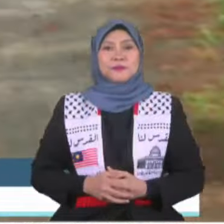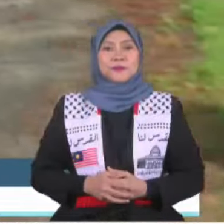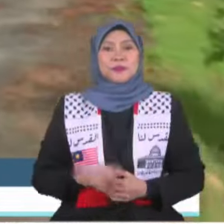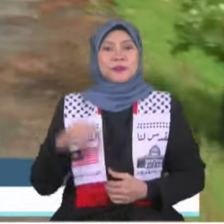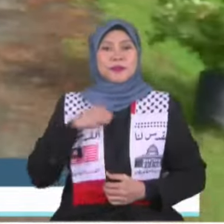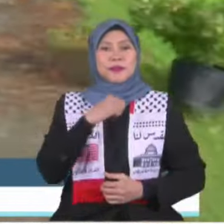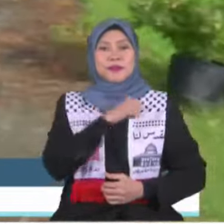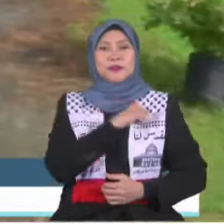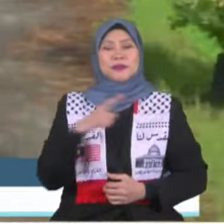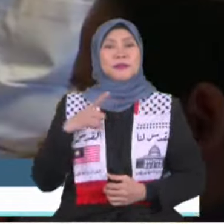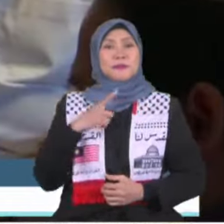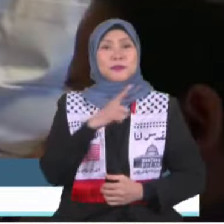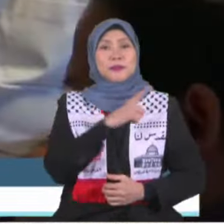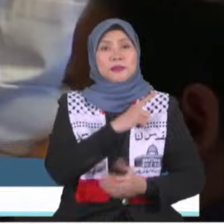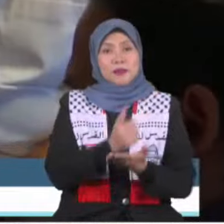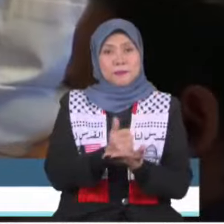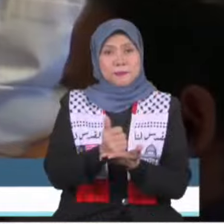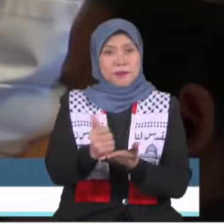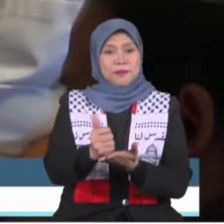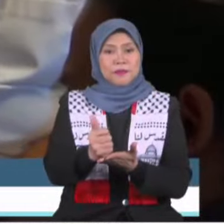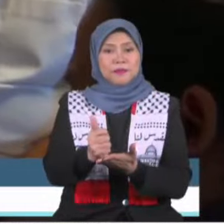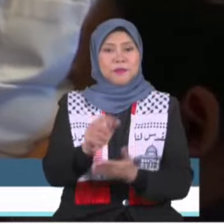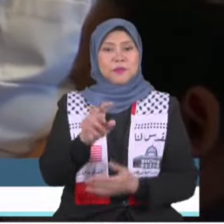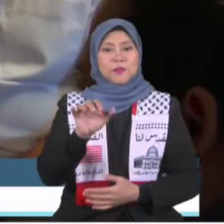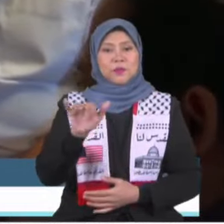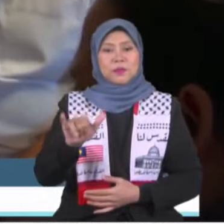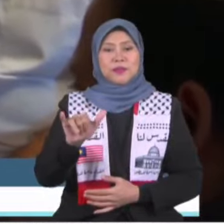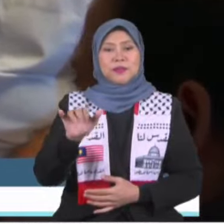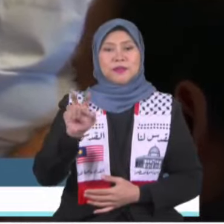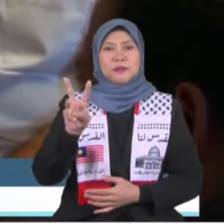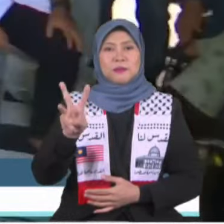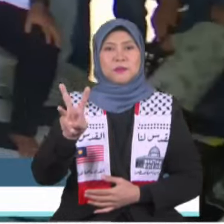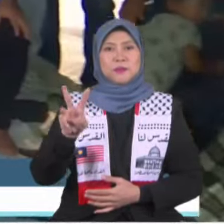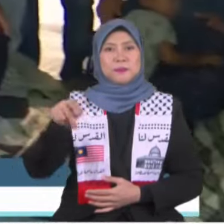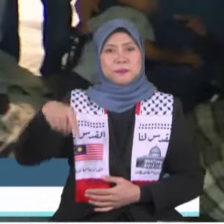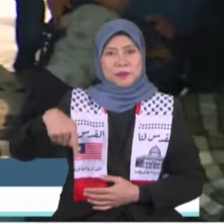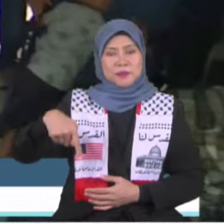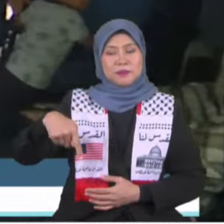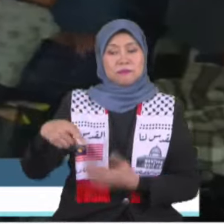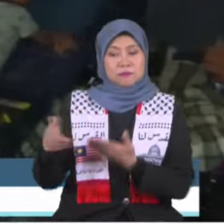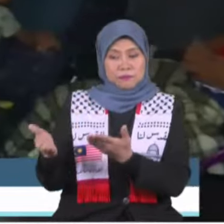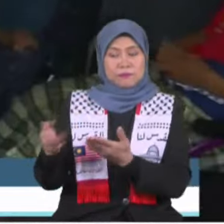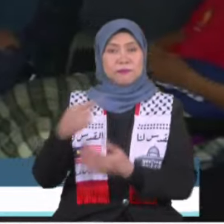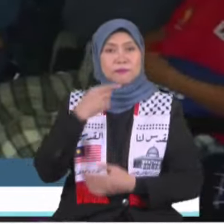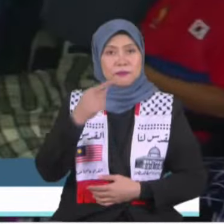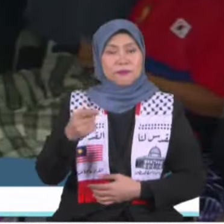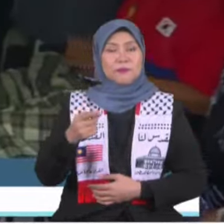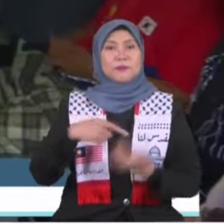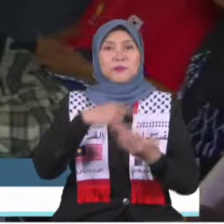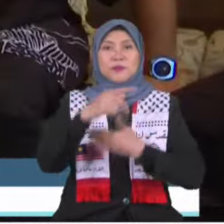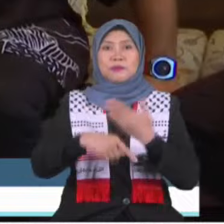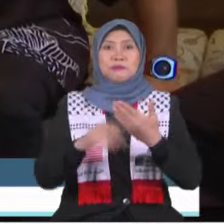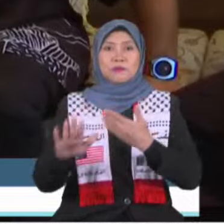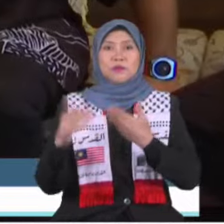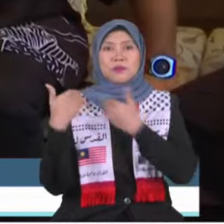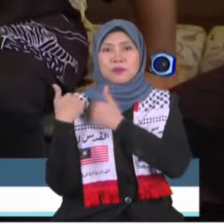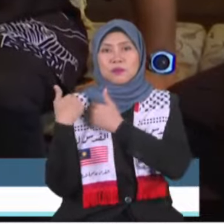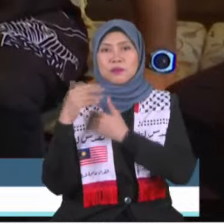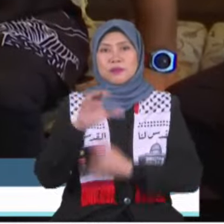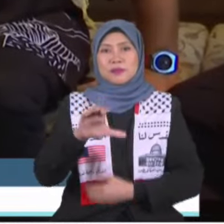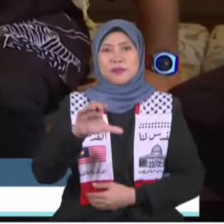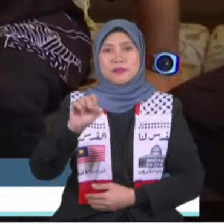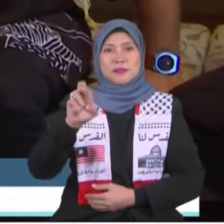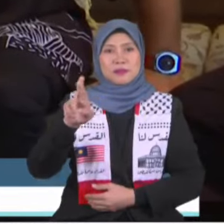Menurut ahli Lembaga Pemegang Amanah YWP, Ghulam Muzaffar Ghulam Mustaqim, inisiatif tanggungjawab sosial